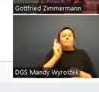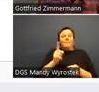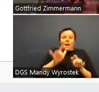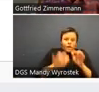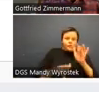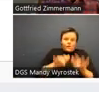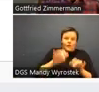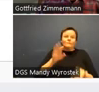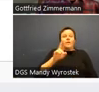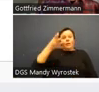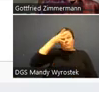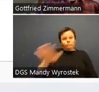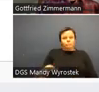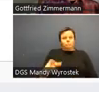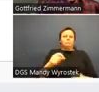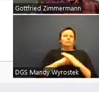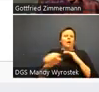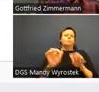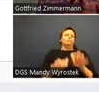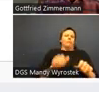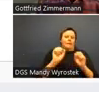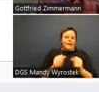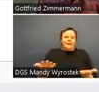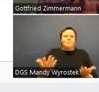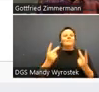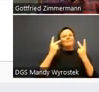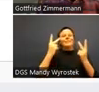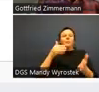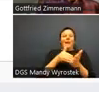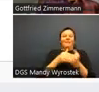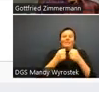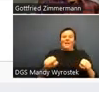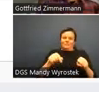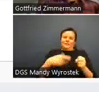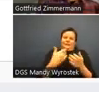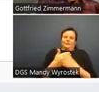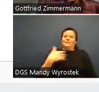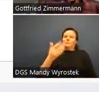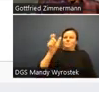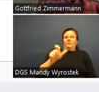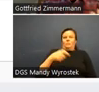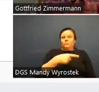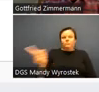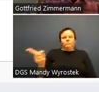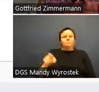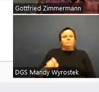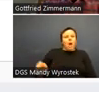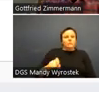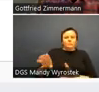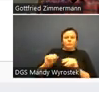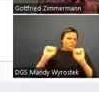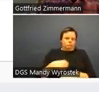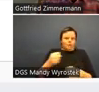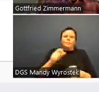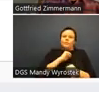Word-Dokumente bearbeiten oder lesen möchten. Und die benutzen zum Teil auch